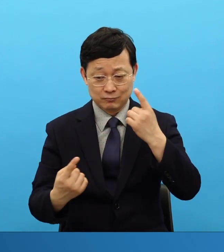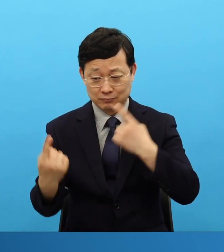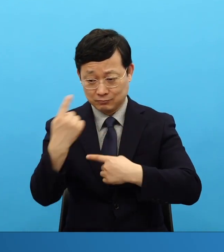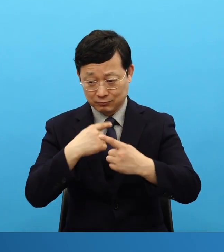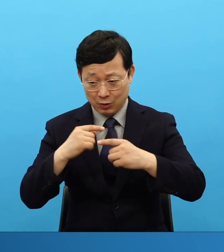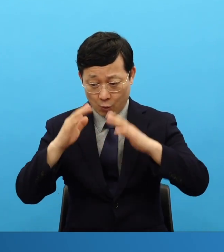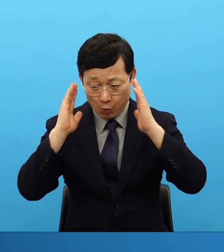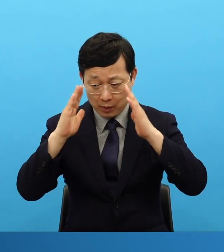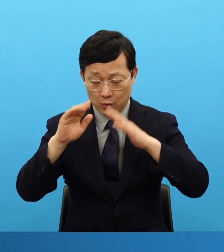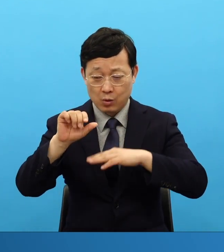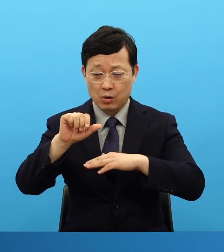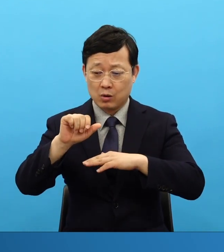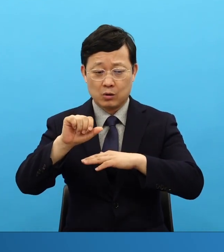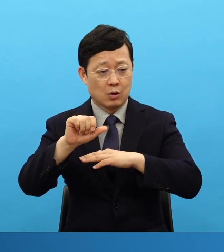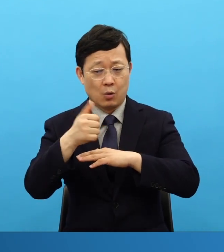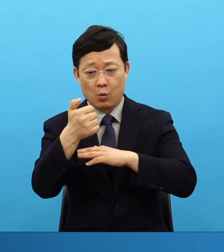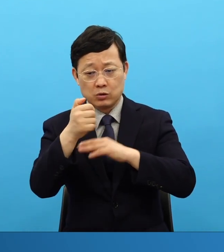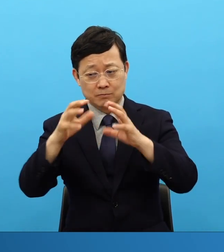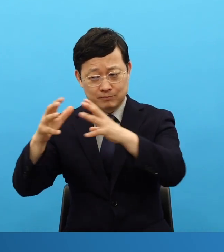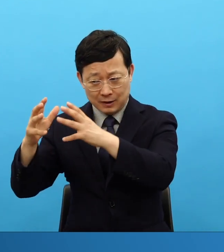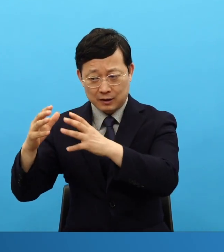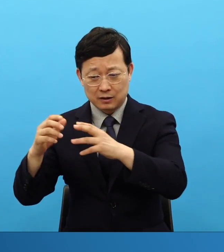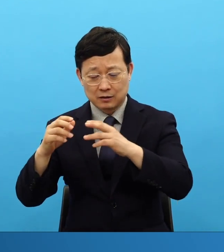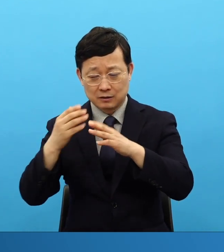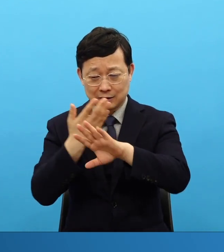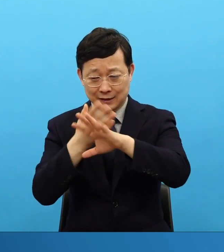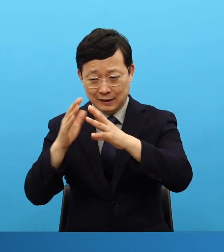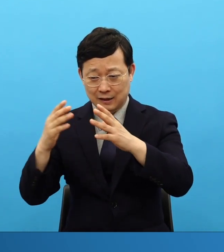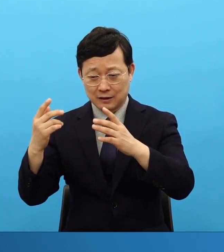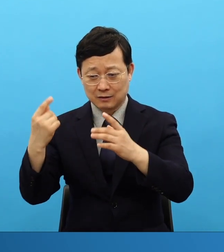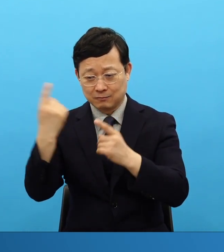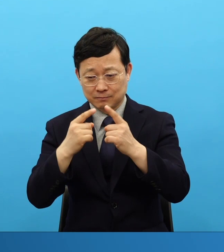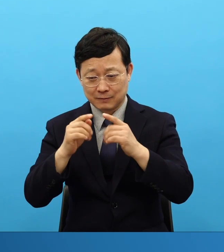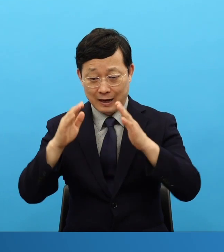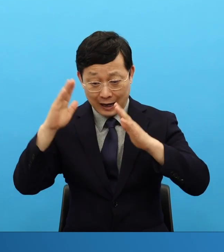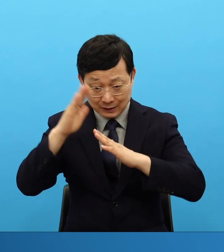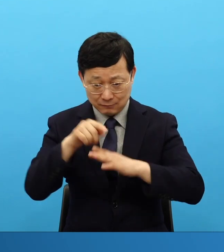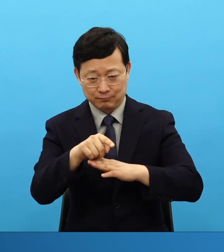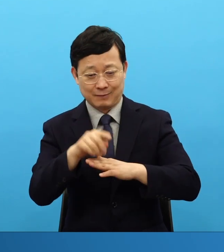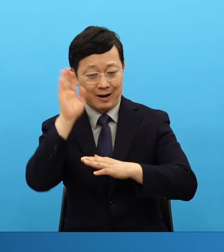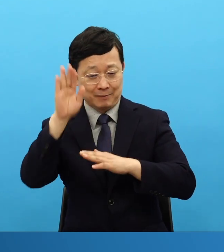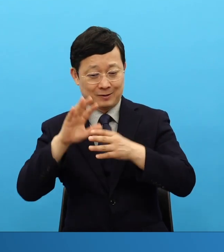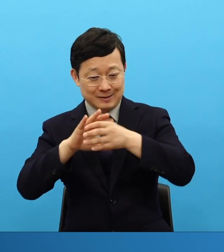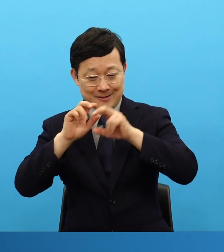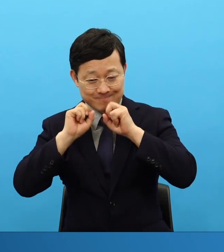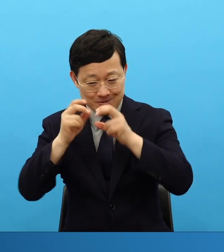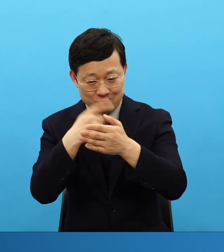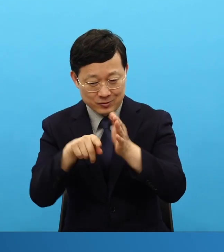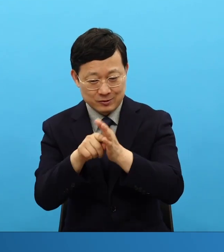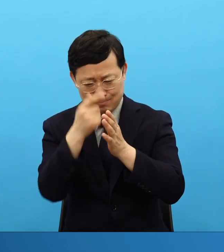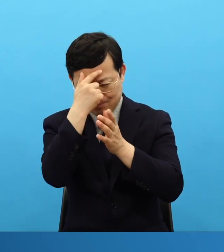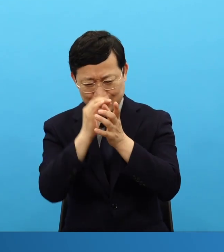명의 다민족 학생들이 전도자로 목회자로 선교사로 훈련되도록 기도해 주시기를 부탁드립니다. 또 RTS